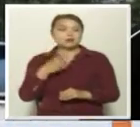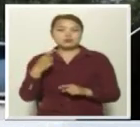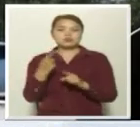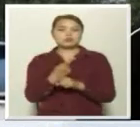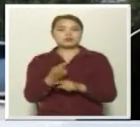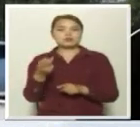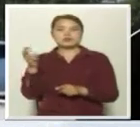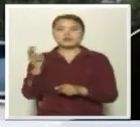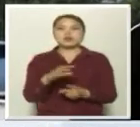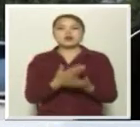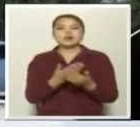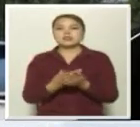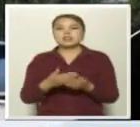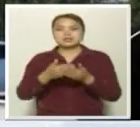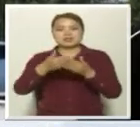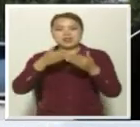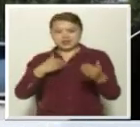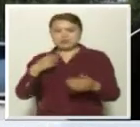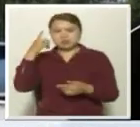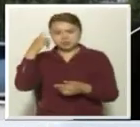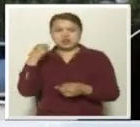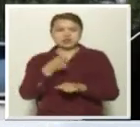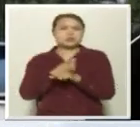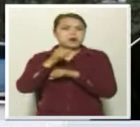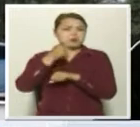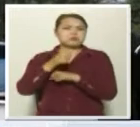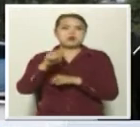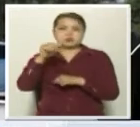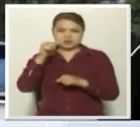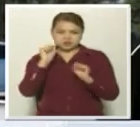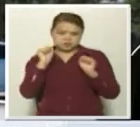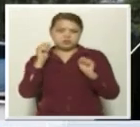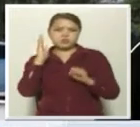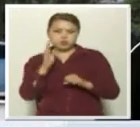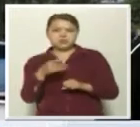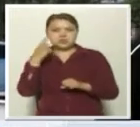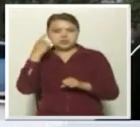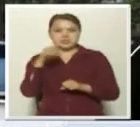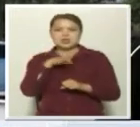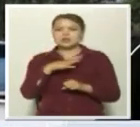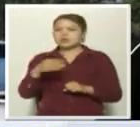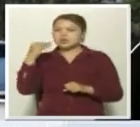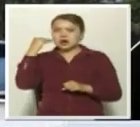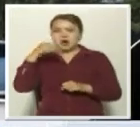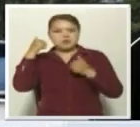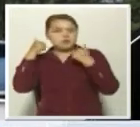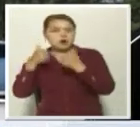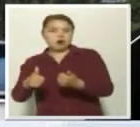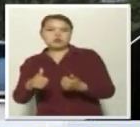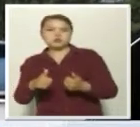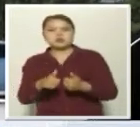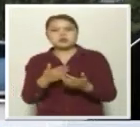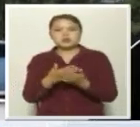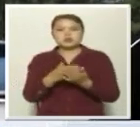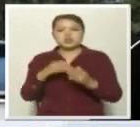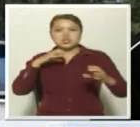С приходом в «Зенит» я заранее знал, что мы будем чемпионами. Что касается футбольных полей в России, то качество у них высокое. Был чемпионат